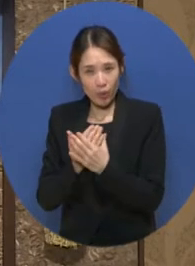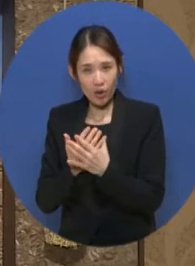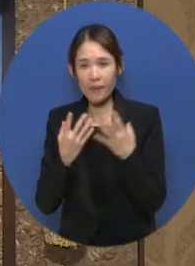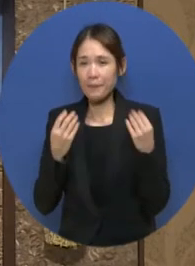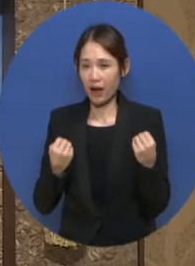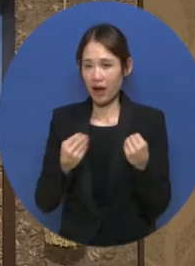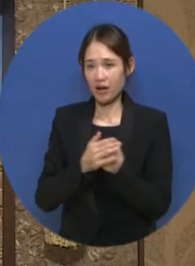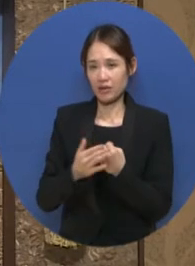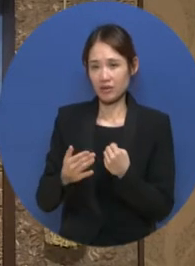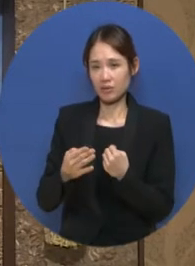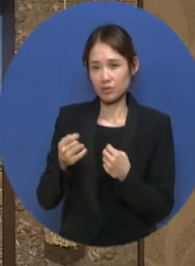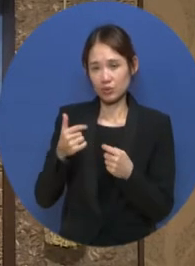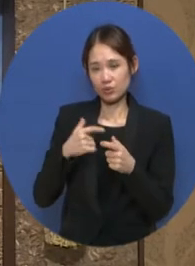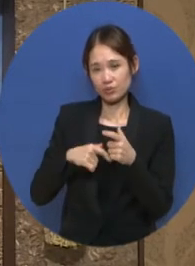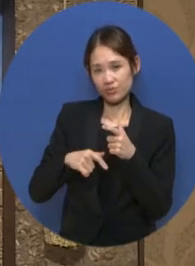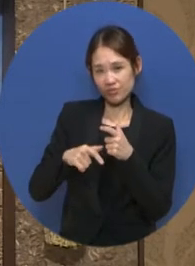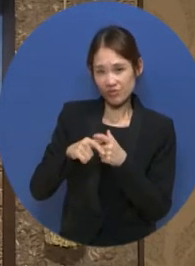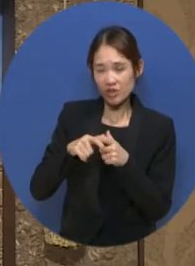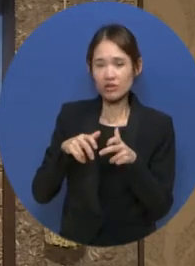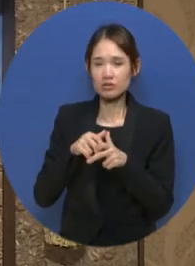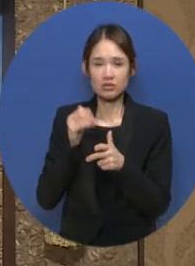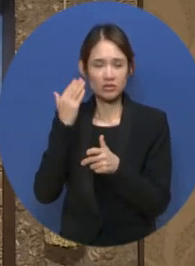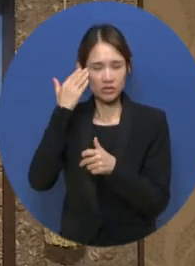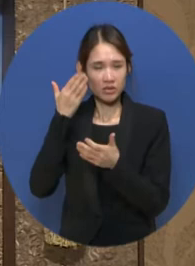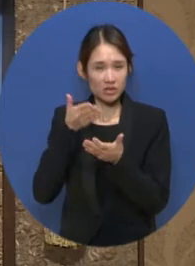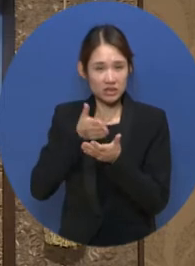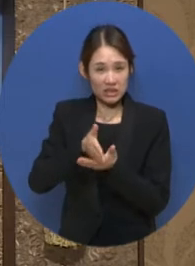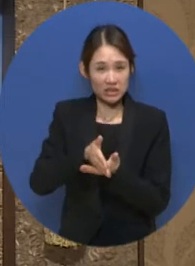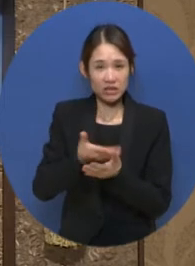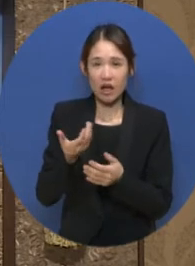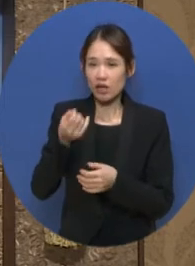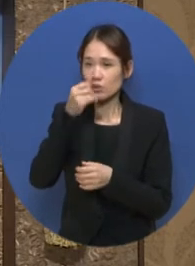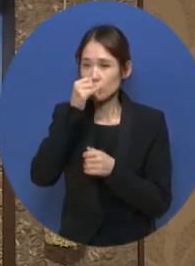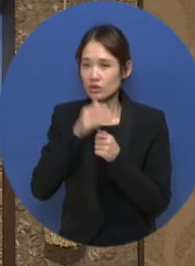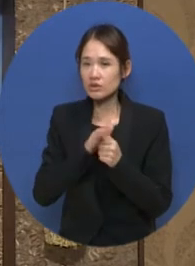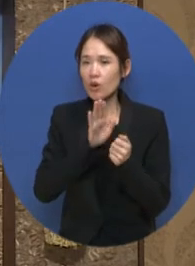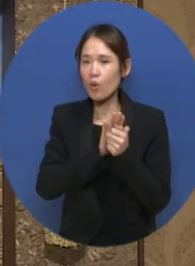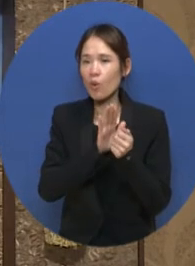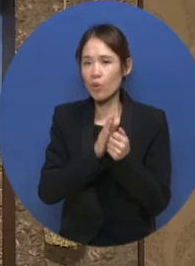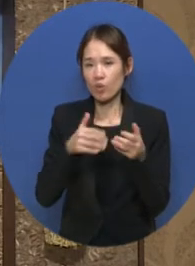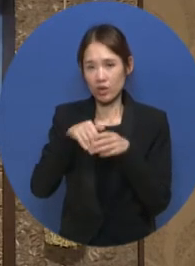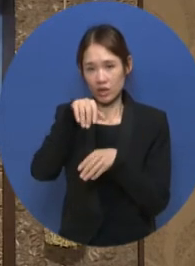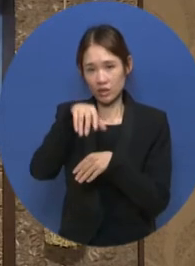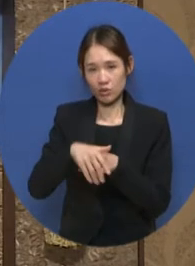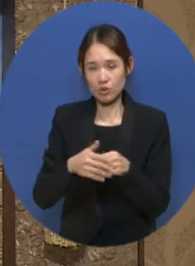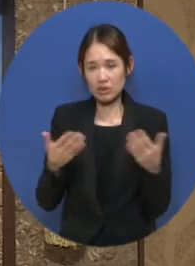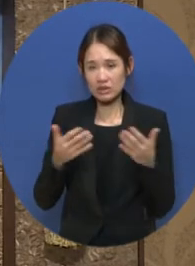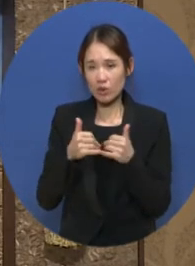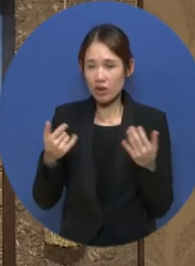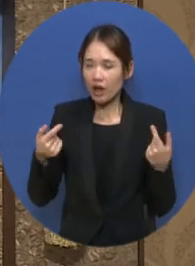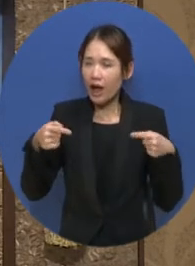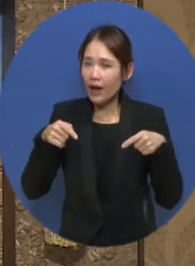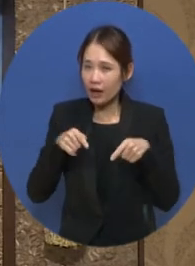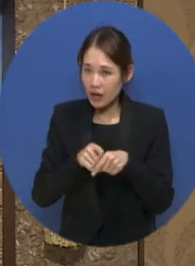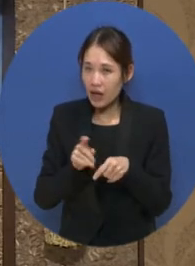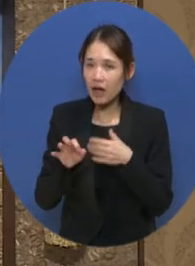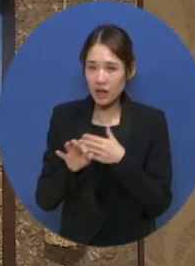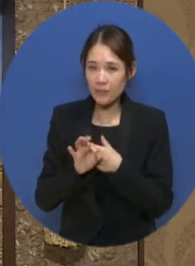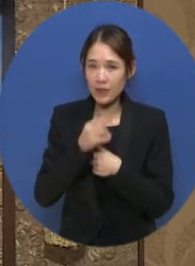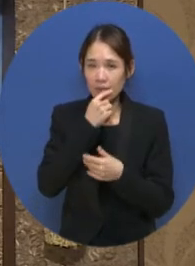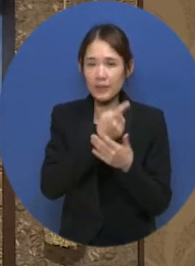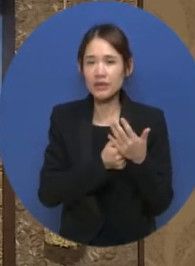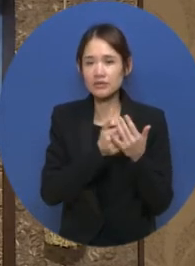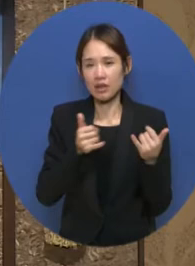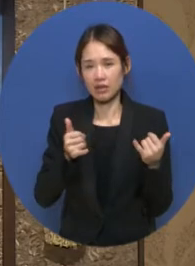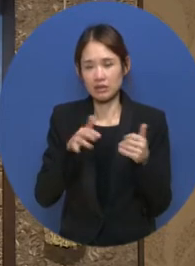때문에 조금더 장애에 대한 전문적인 지식을 갖고 있는 이어 먹이가 직원들이 함께 한다 라고 하면 잎이 장애인들에